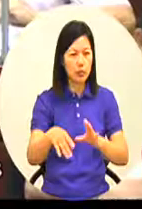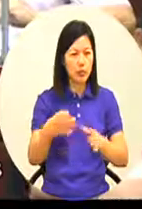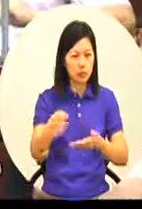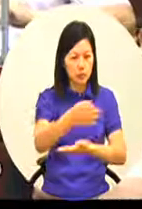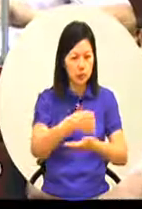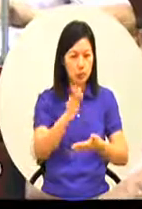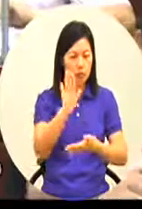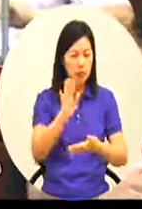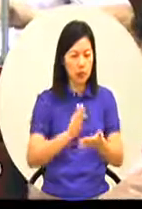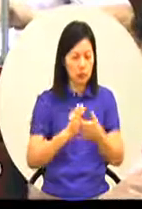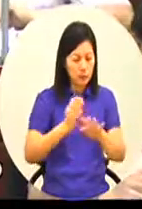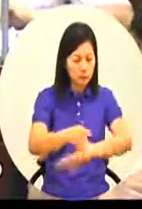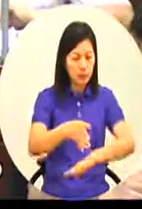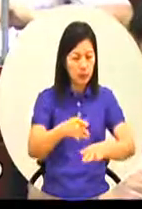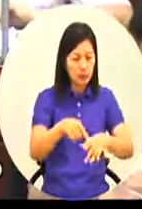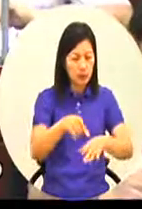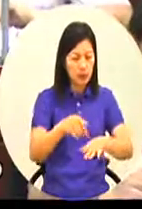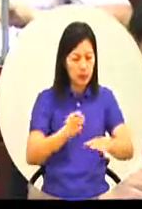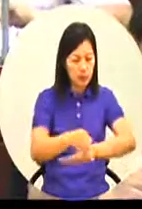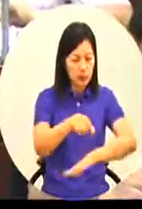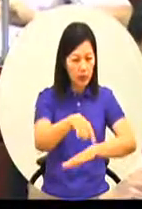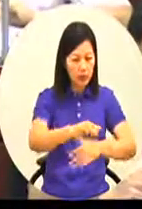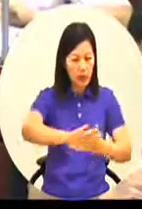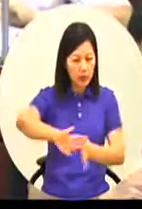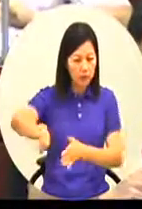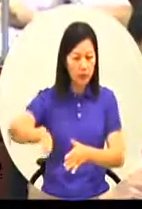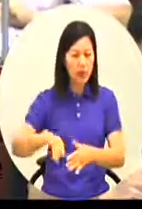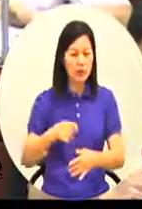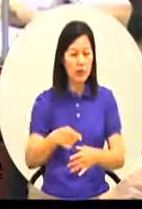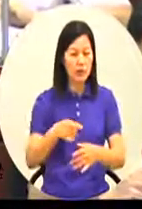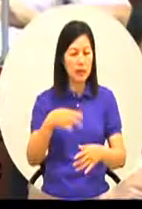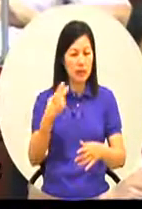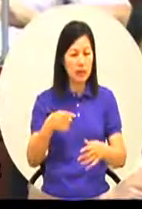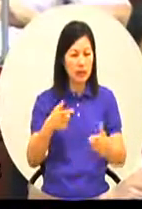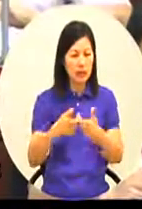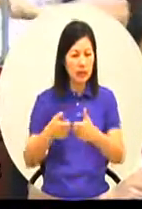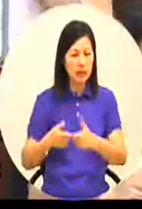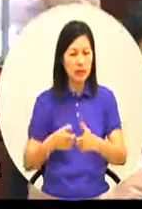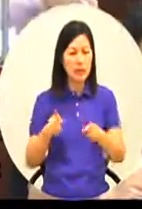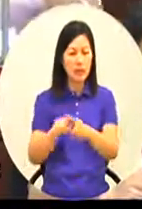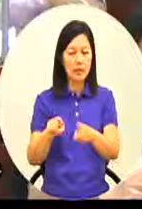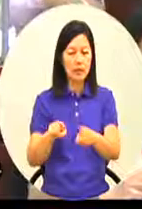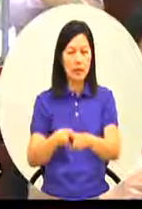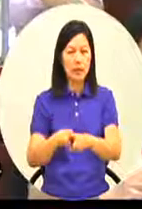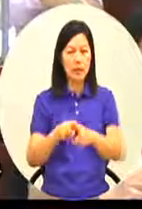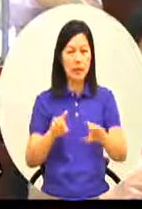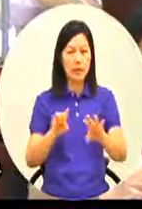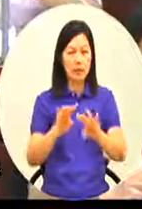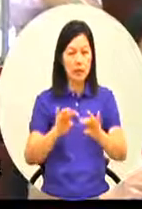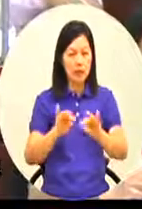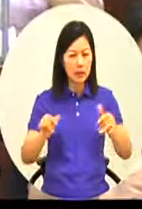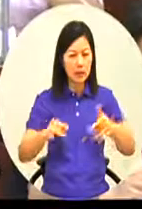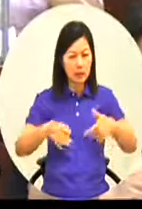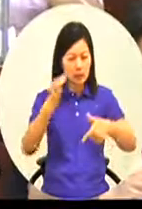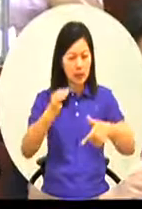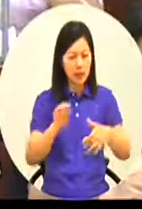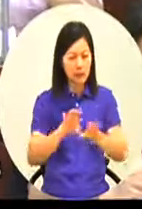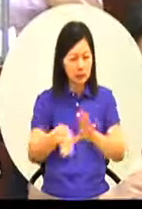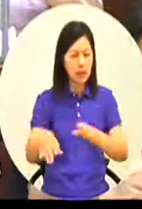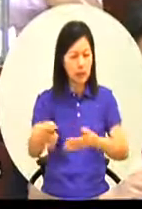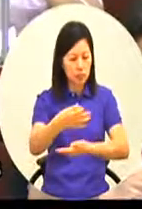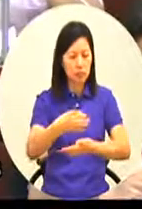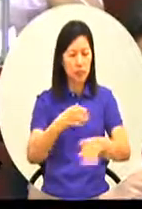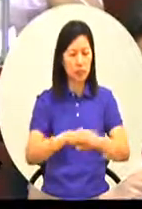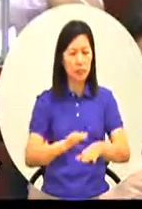这个以外呢，那可能就会适用到一般的这个的一般的税率，